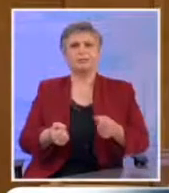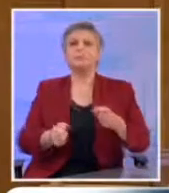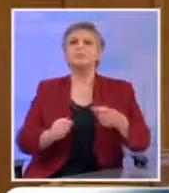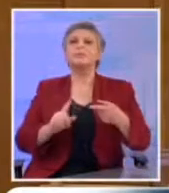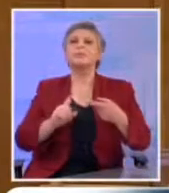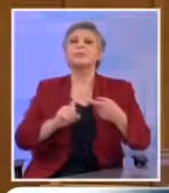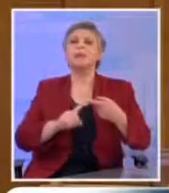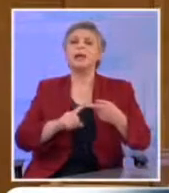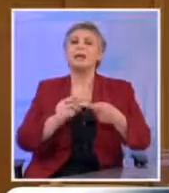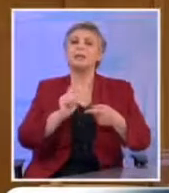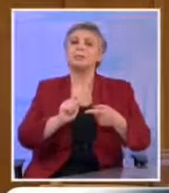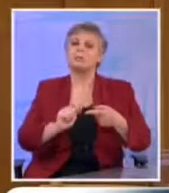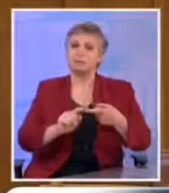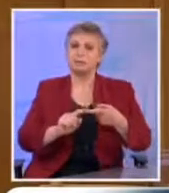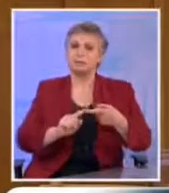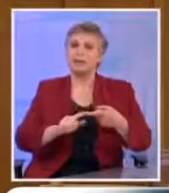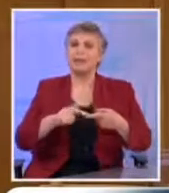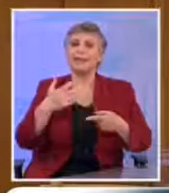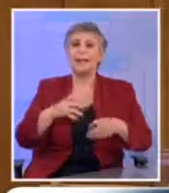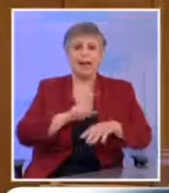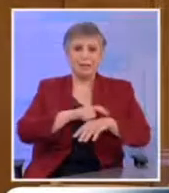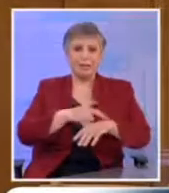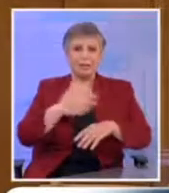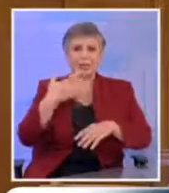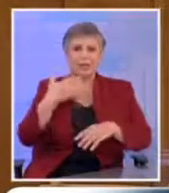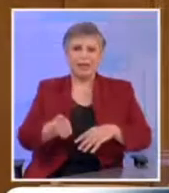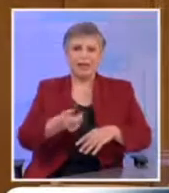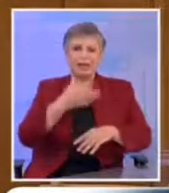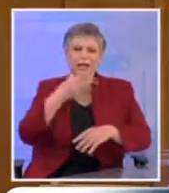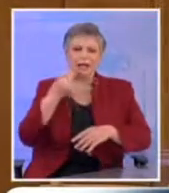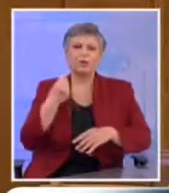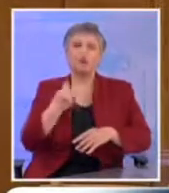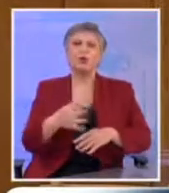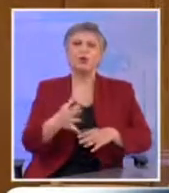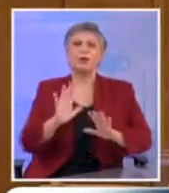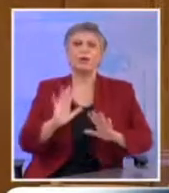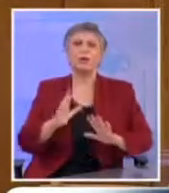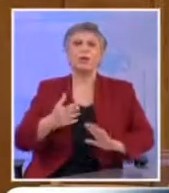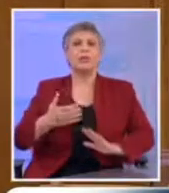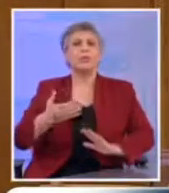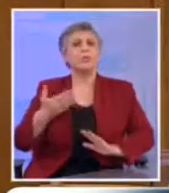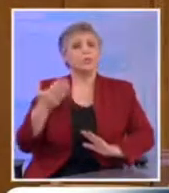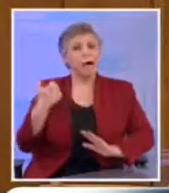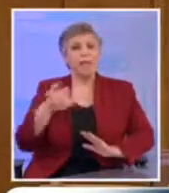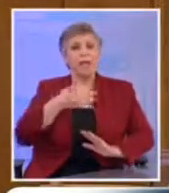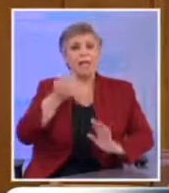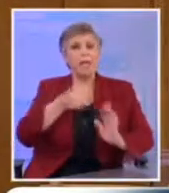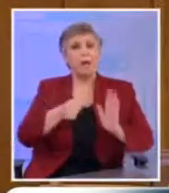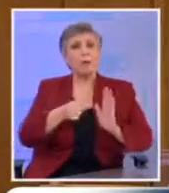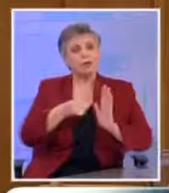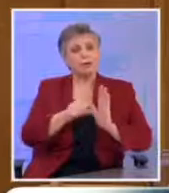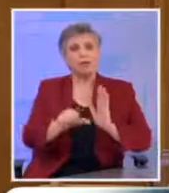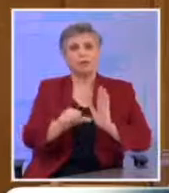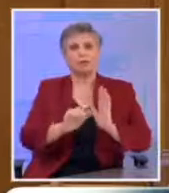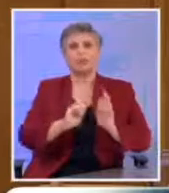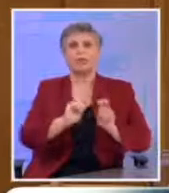κατάργηση του νομικού τερατουργήματος, για το οποίο είχαν συμφωνήσει όλος ο δημοκρατικός κόσμος και ο